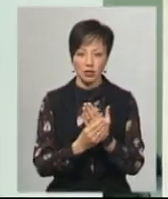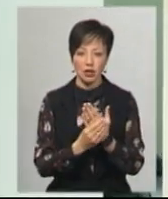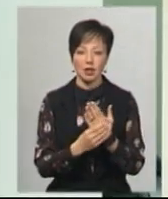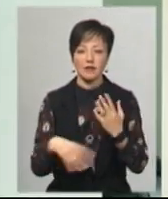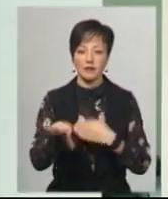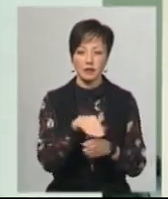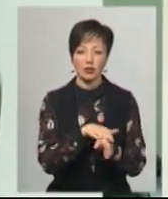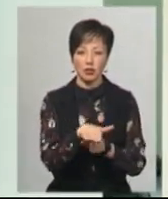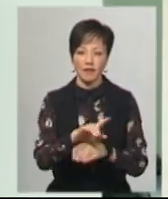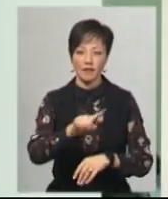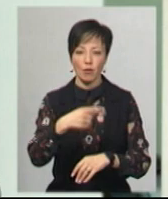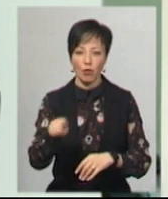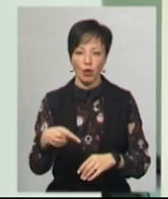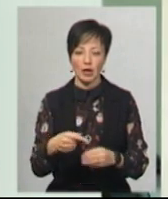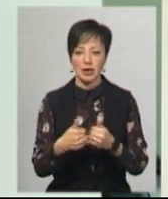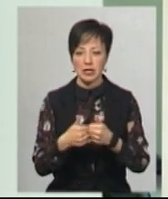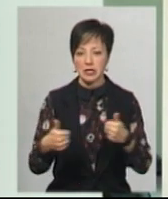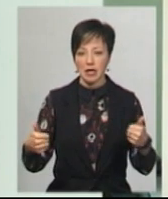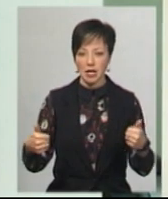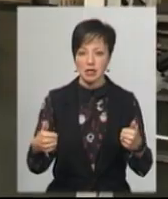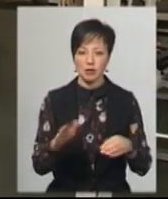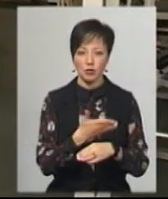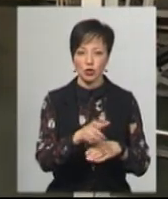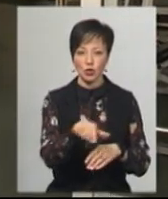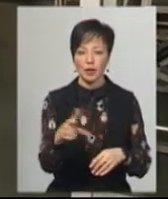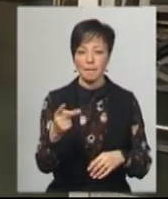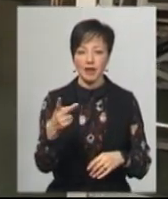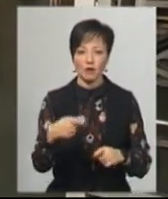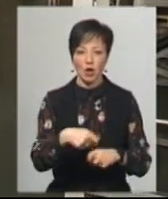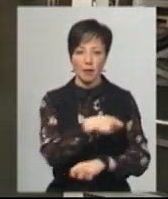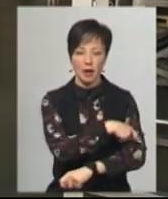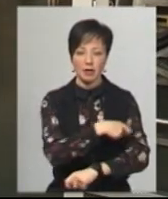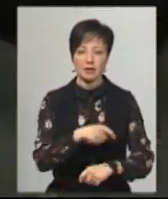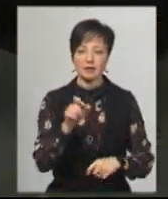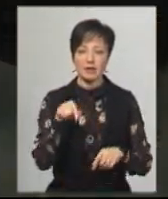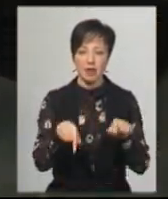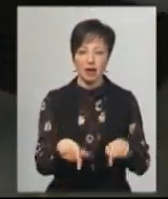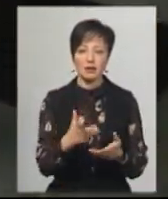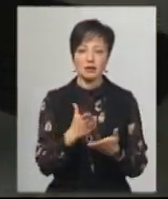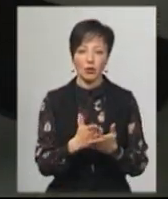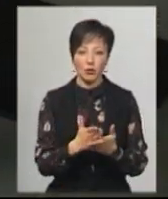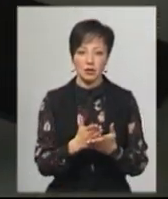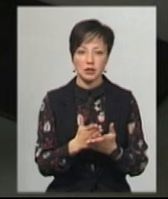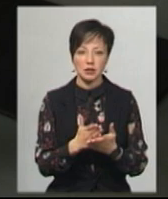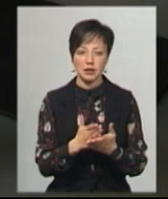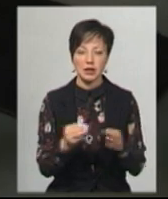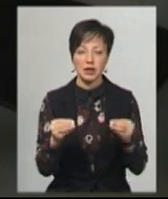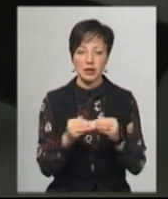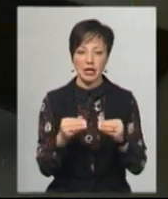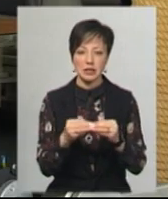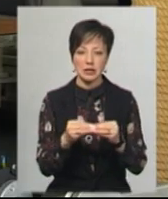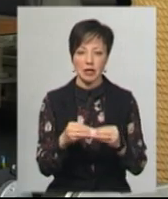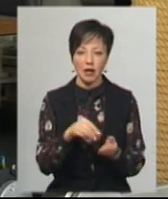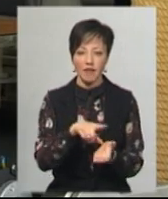усім дотримуванням вимог. Дистанція між людьми – 1,5 метра. У залі знаходиться на 10